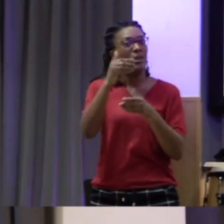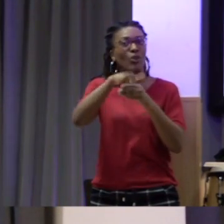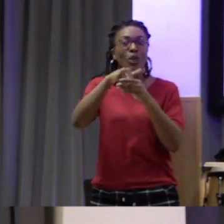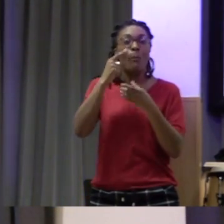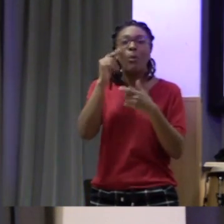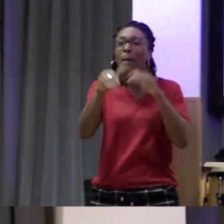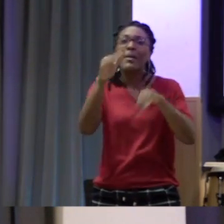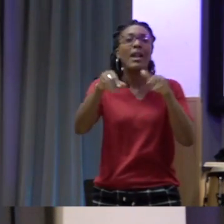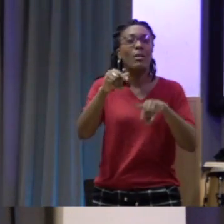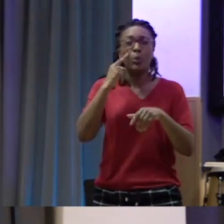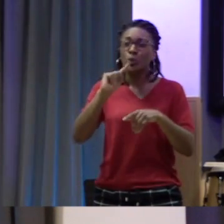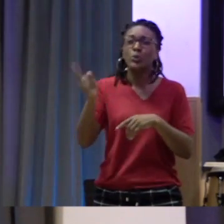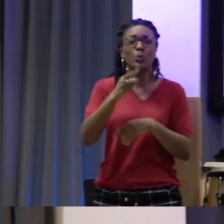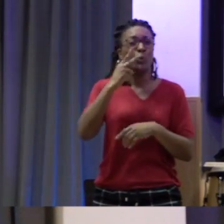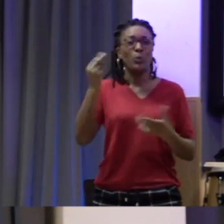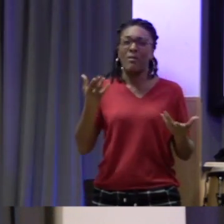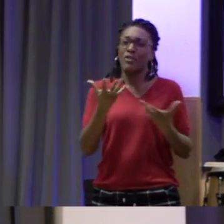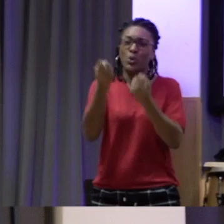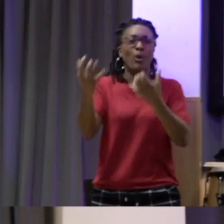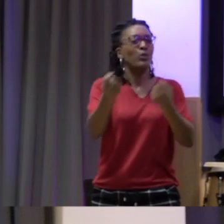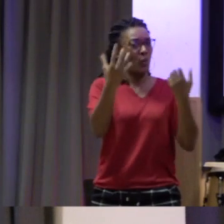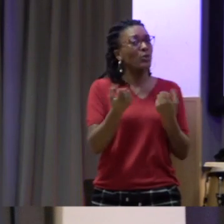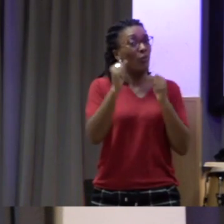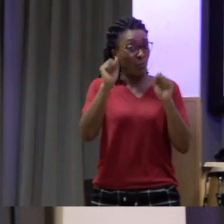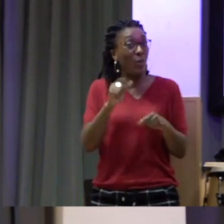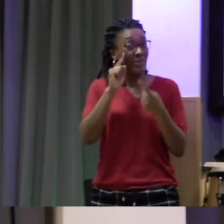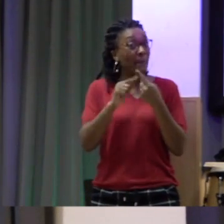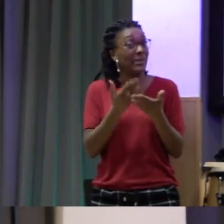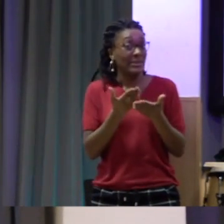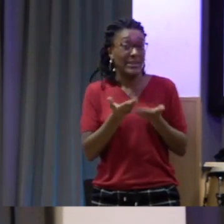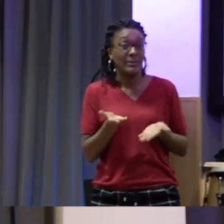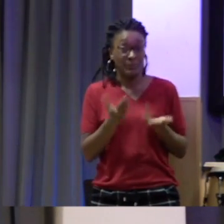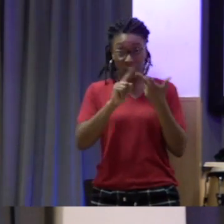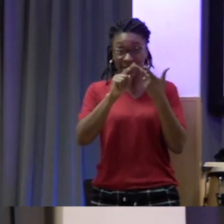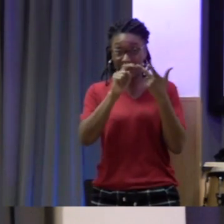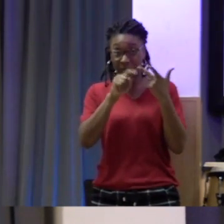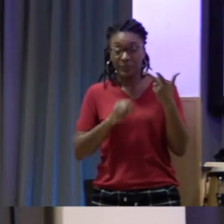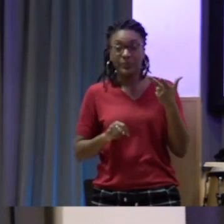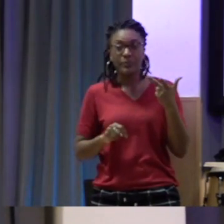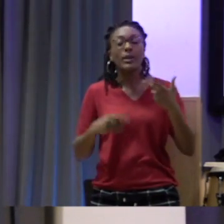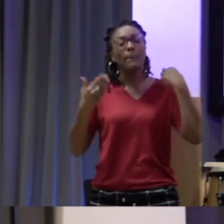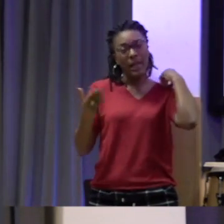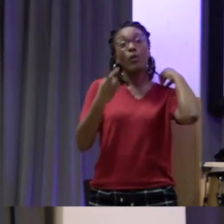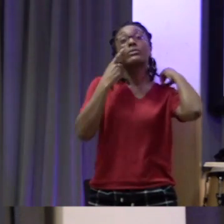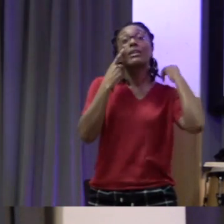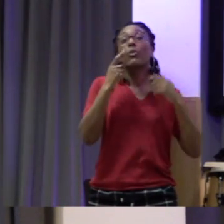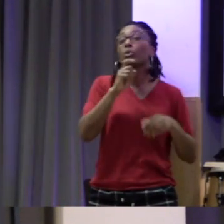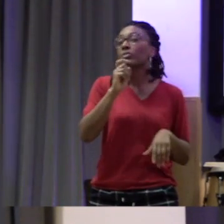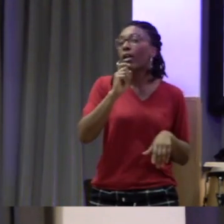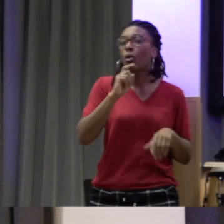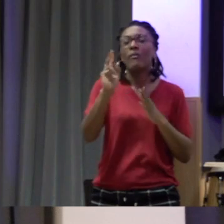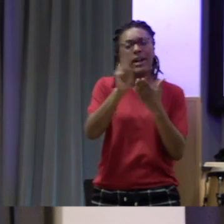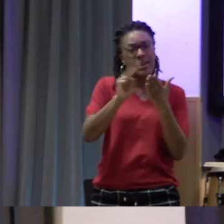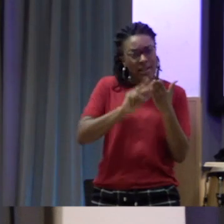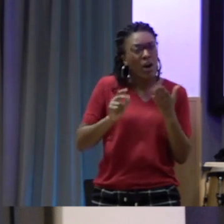les êtres humains sans distinction. Mais comme nous le remarquerons dans le passage que nous allons